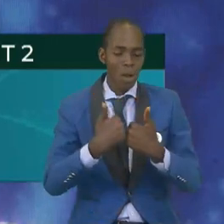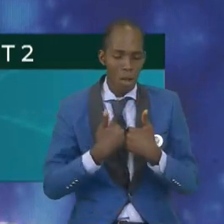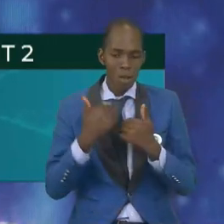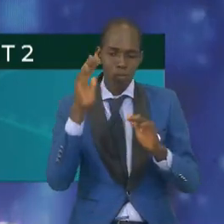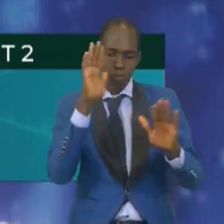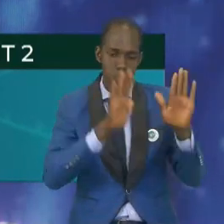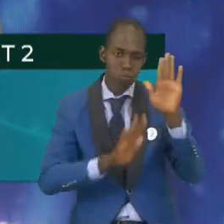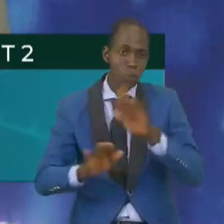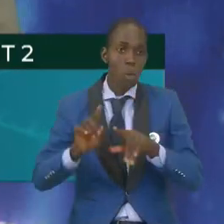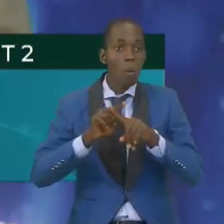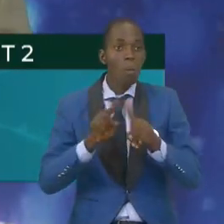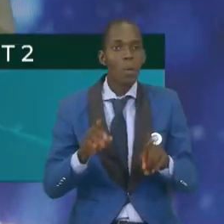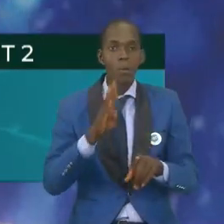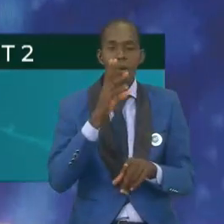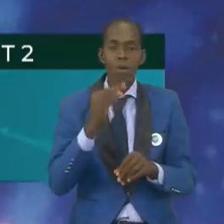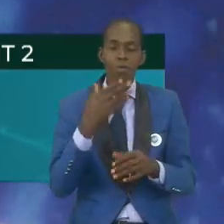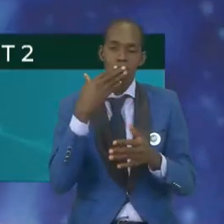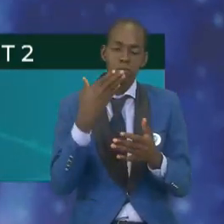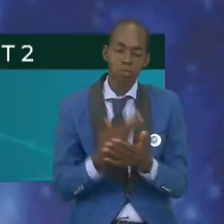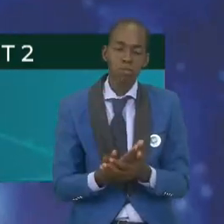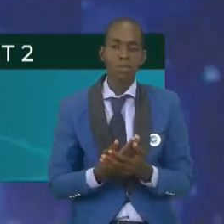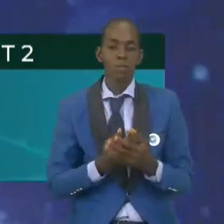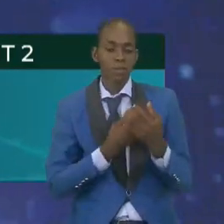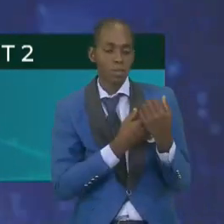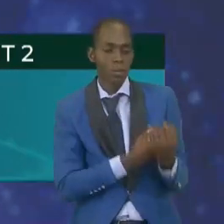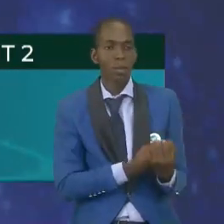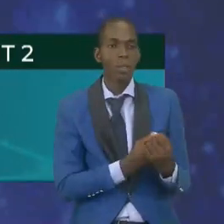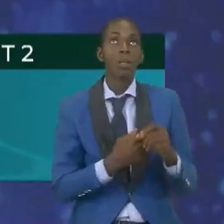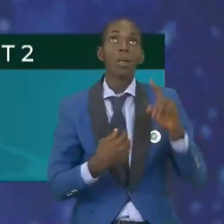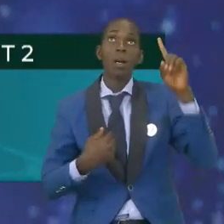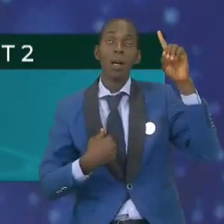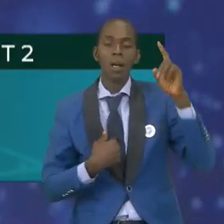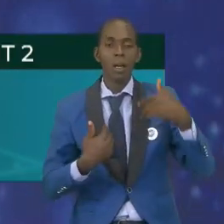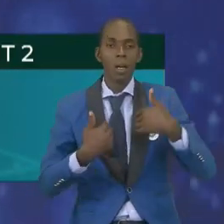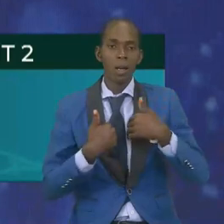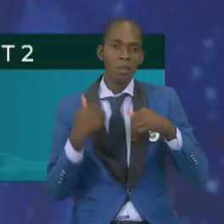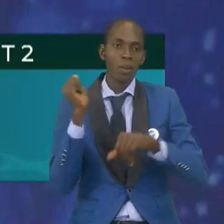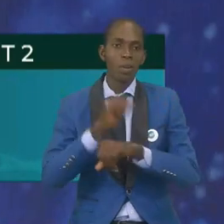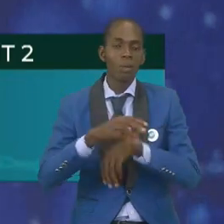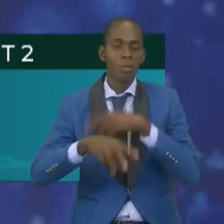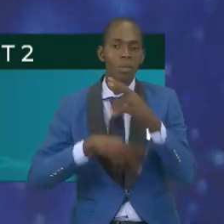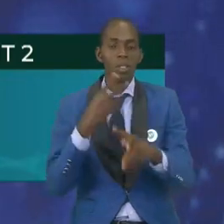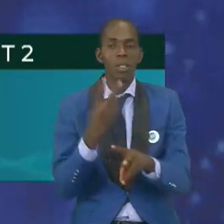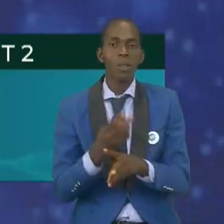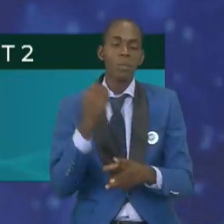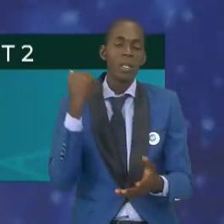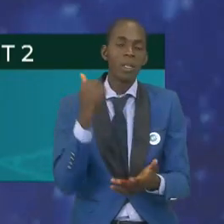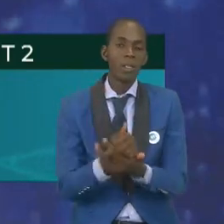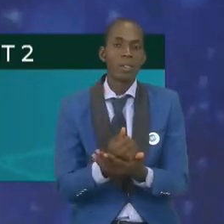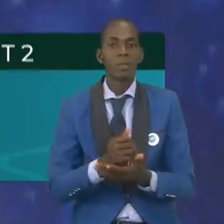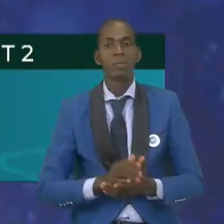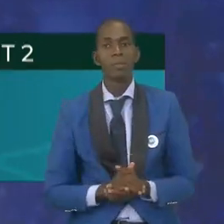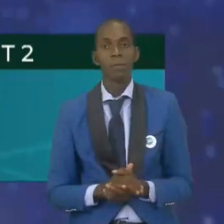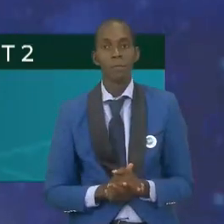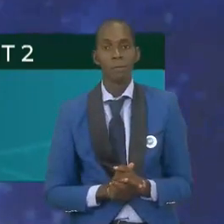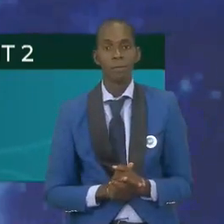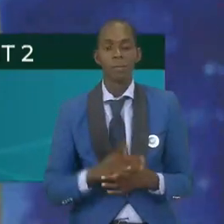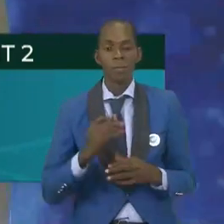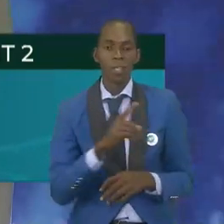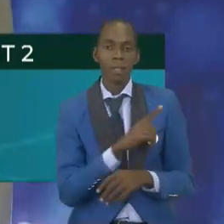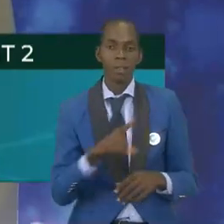Vous aurez des tribulations dans le monde, mais prenez courage, j'ai vaincu le